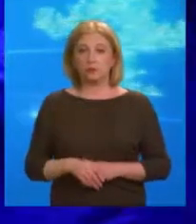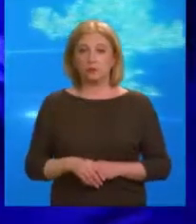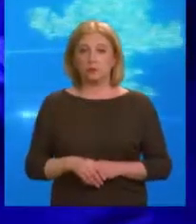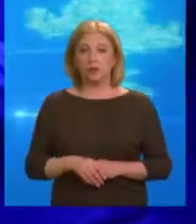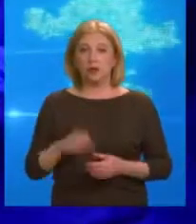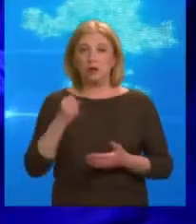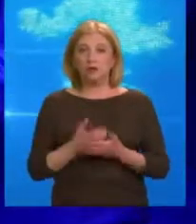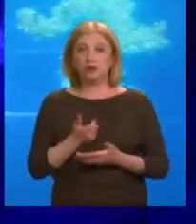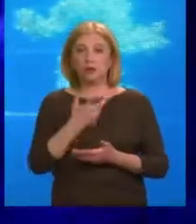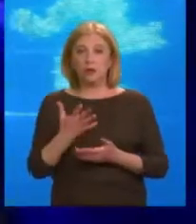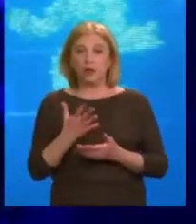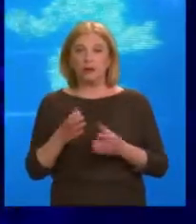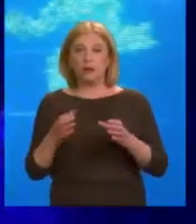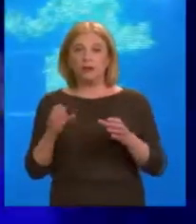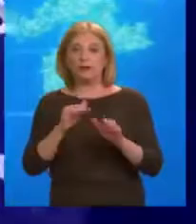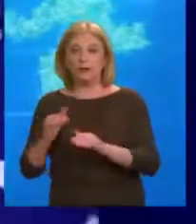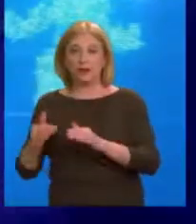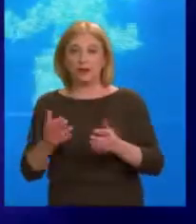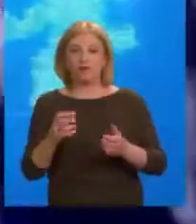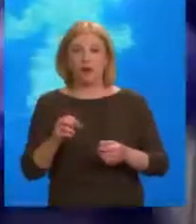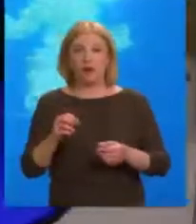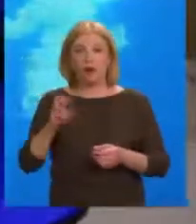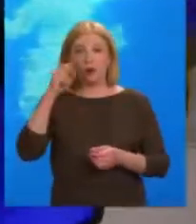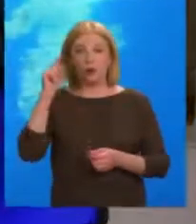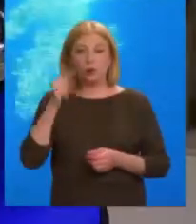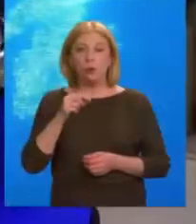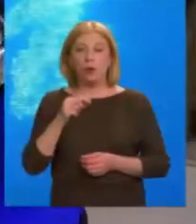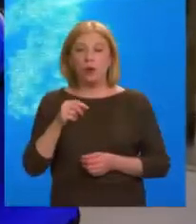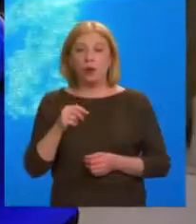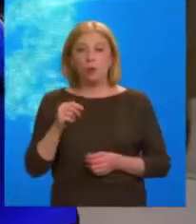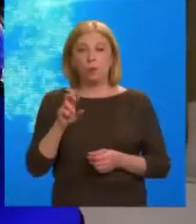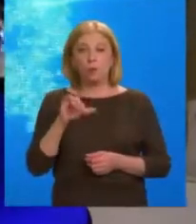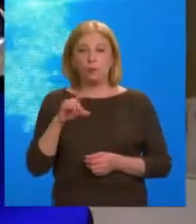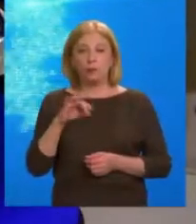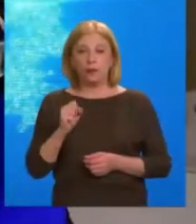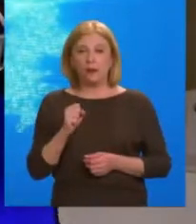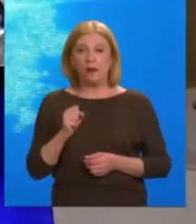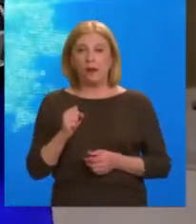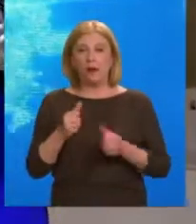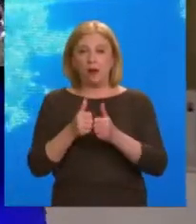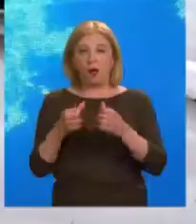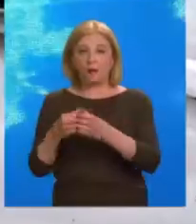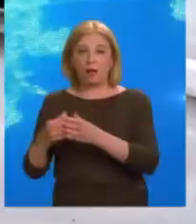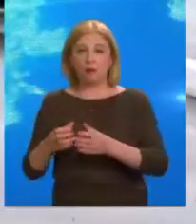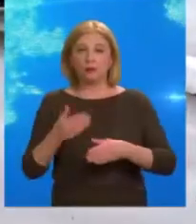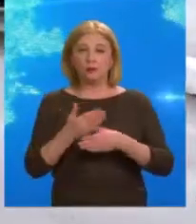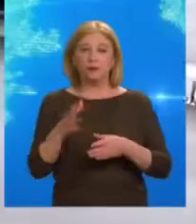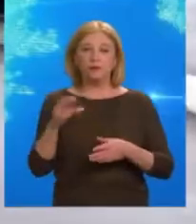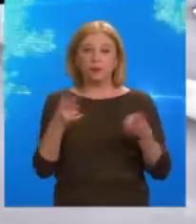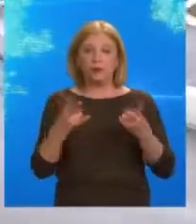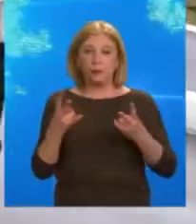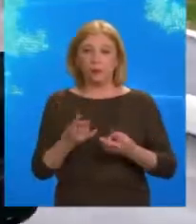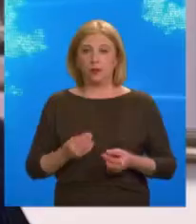Сразу несколько садиков попросили помощи у депутата Госдумы Владимира Бурматова. Волонтерские отряды парламентария привезли в учреждение все